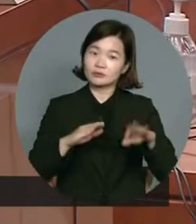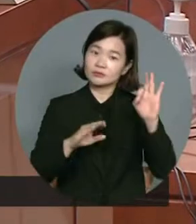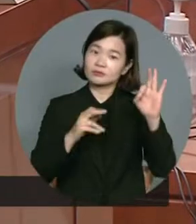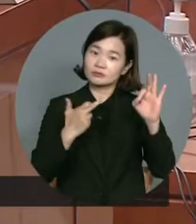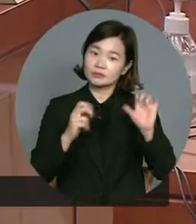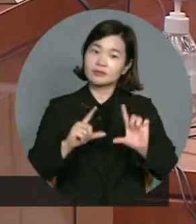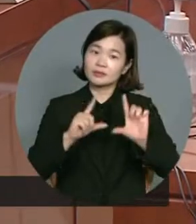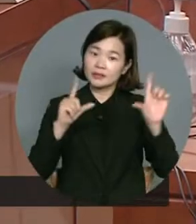있습니다